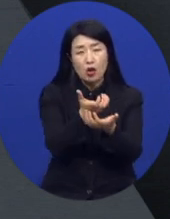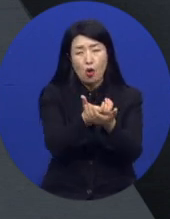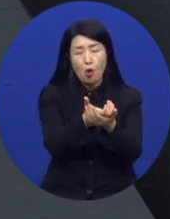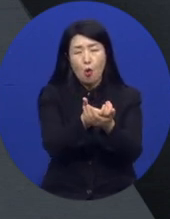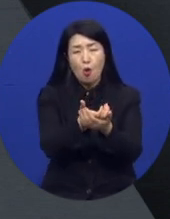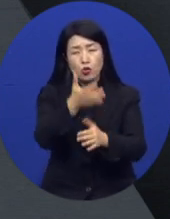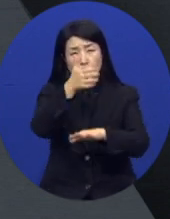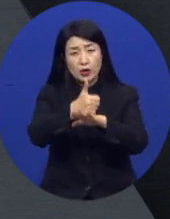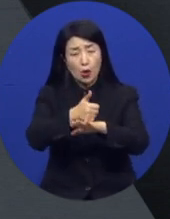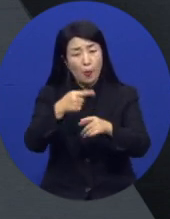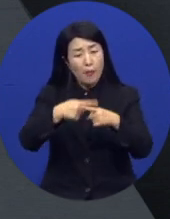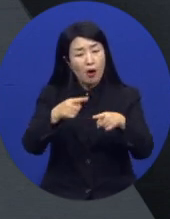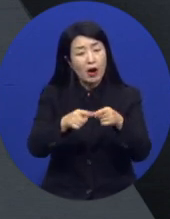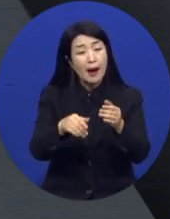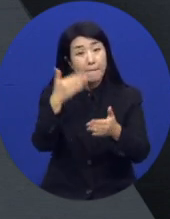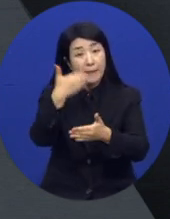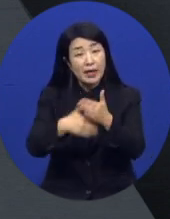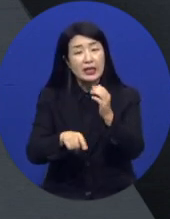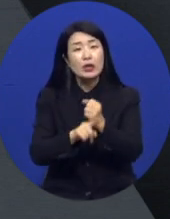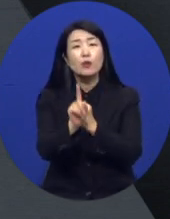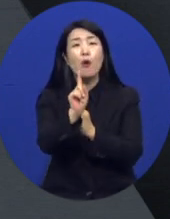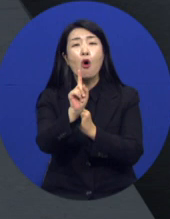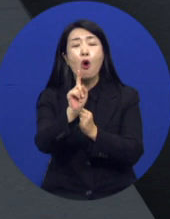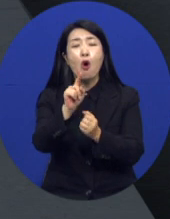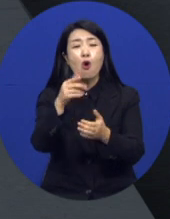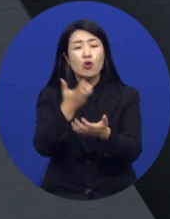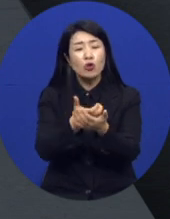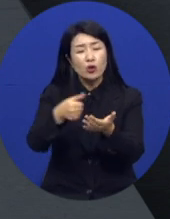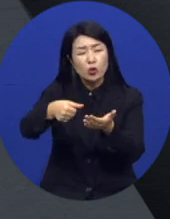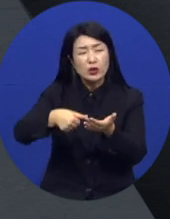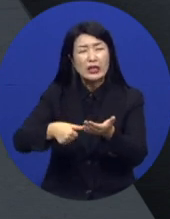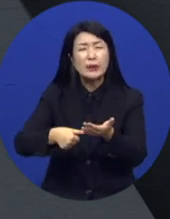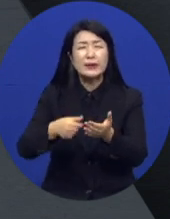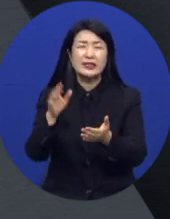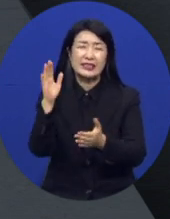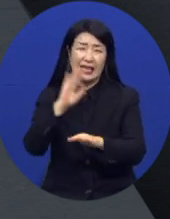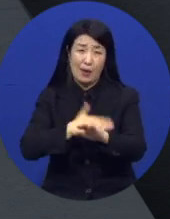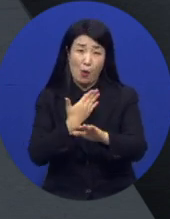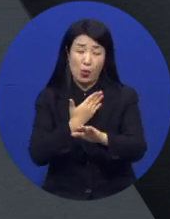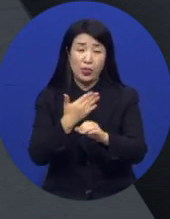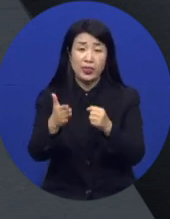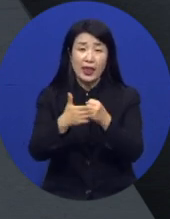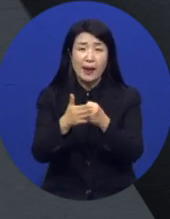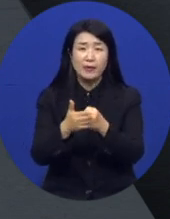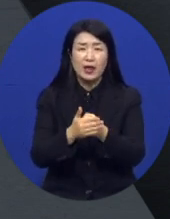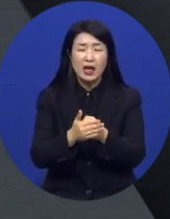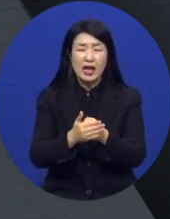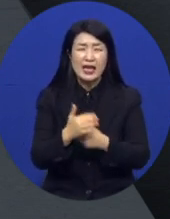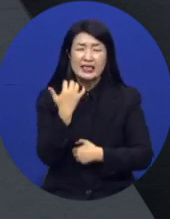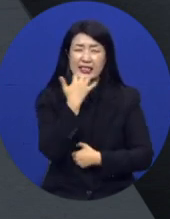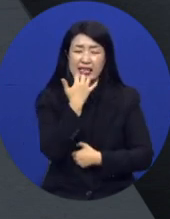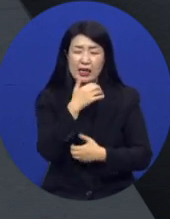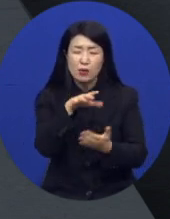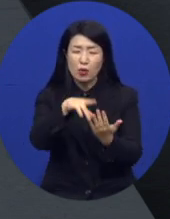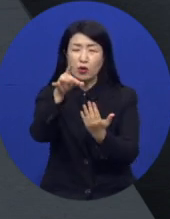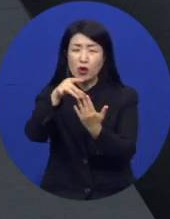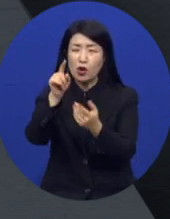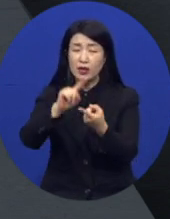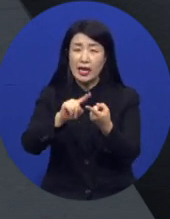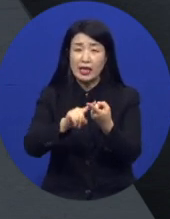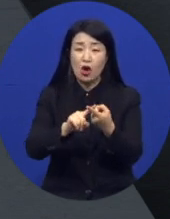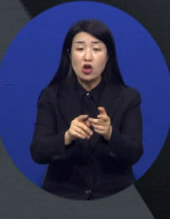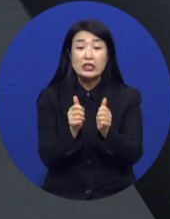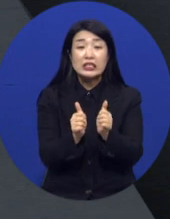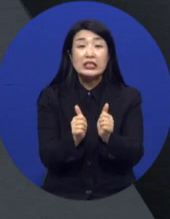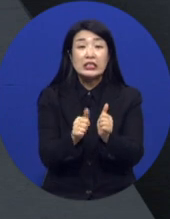최종 평가에서 제외한 것은 서류에 도장을 잘못 찍었기 때문이며 컬러 표지로 제출한 업체를 선정한 것도